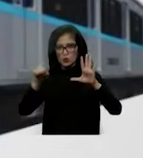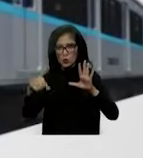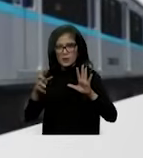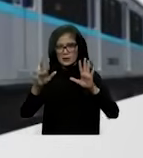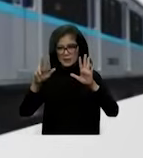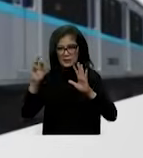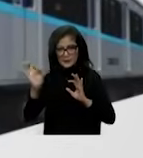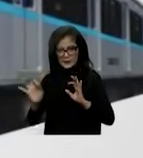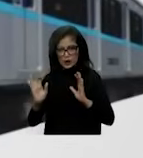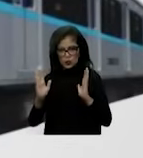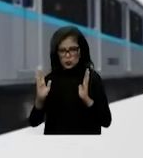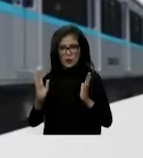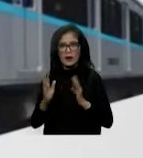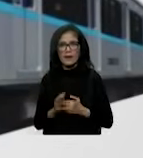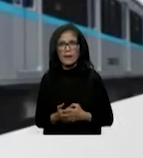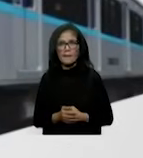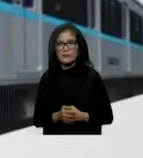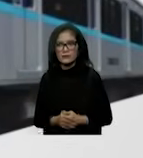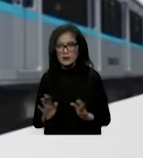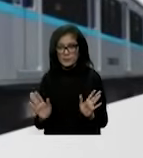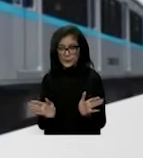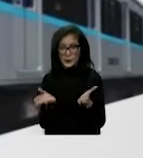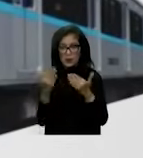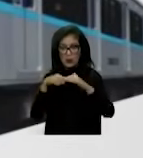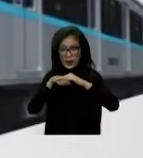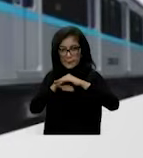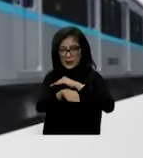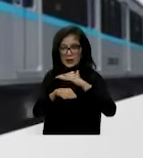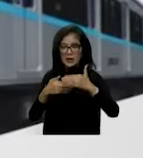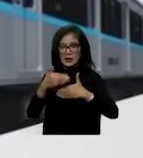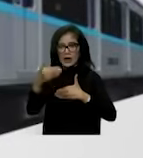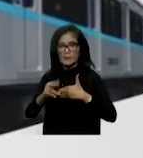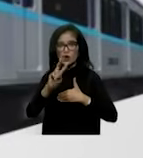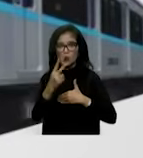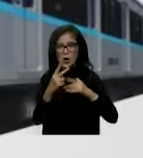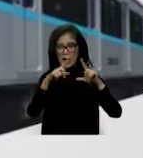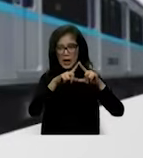Sejauh ini pengerjaan konstruksi MRT fase 2A yang terdiri dari 7 stasiun telah mencapai